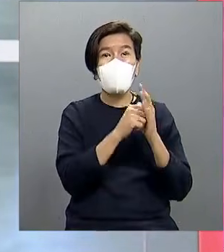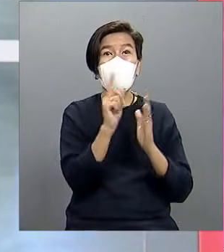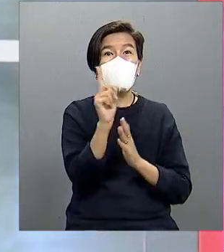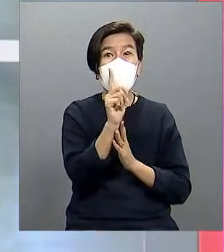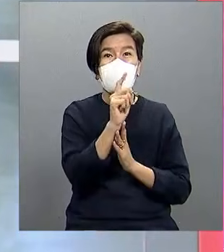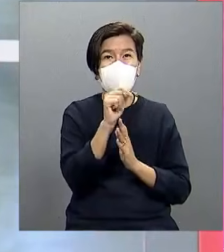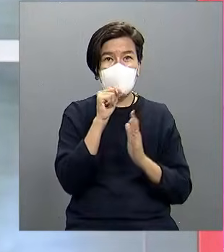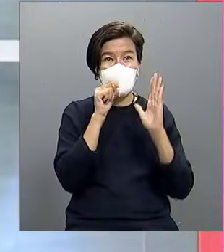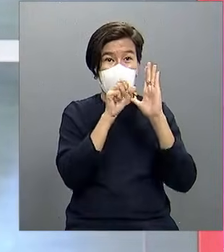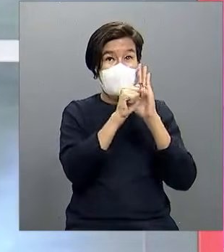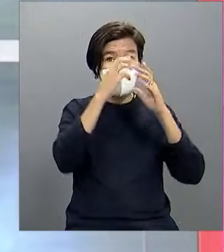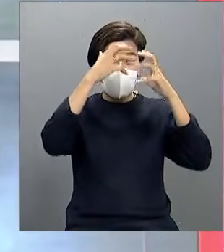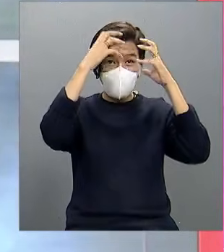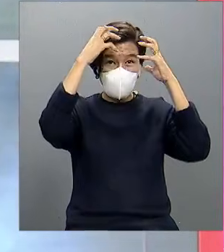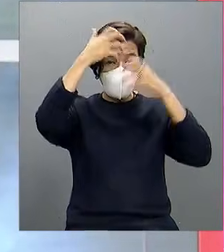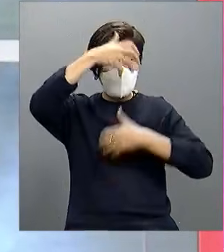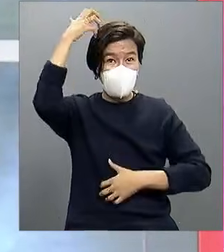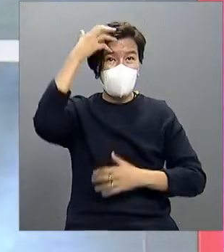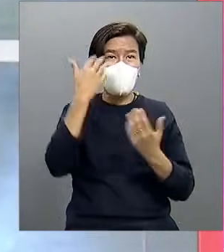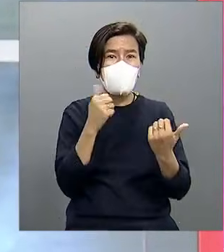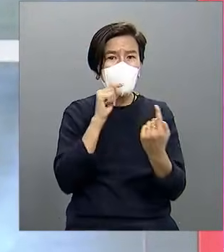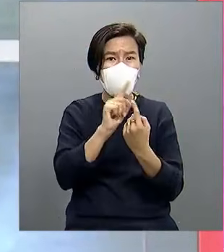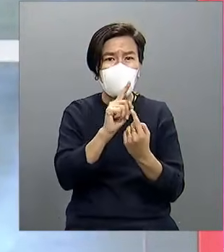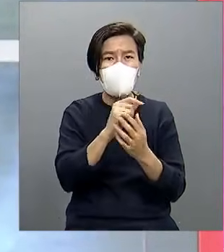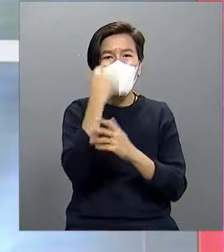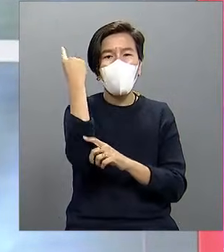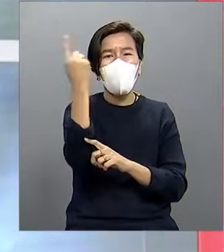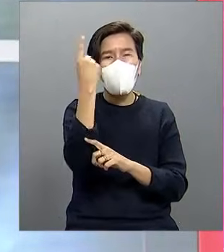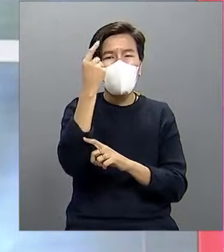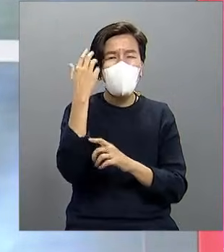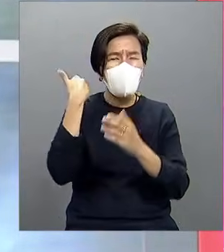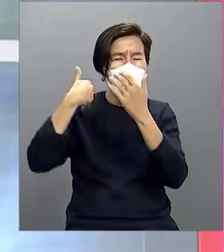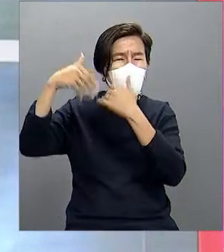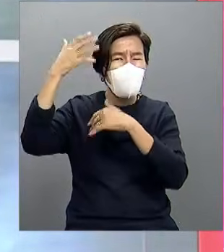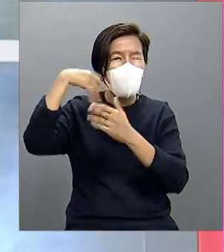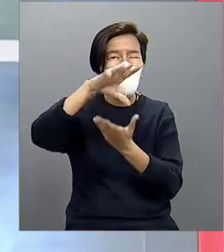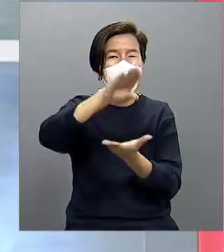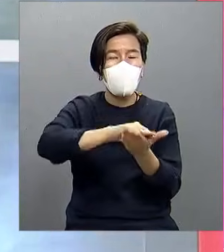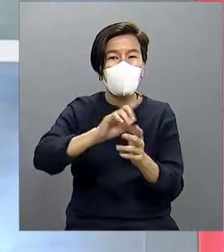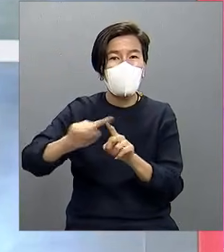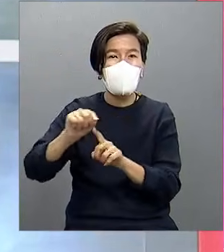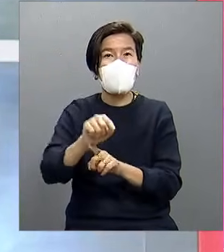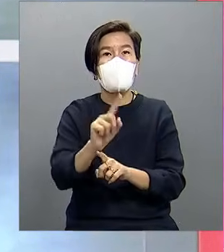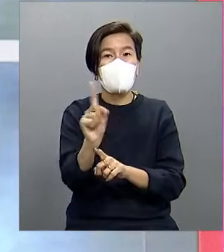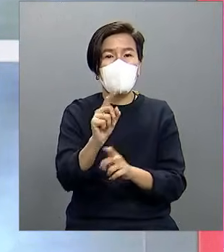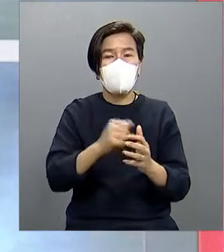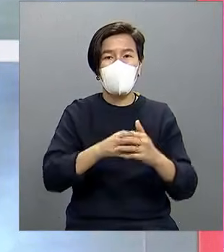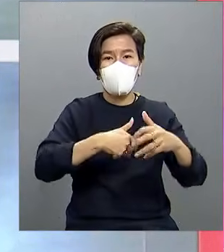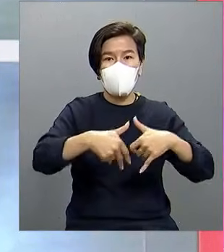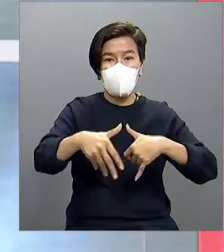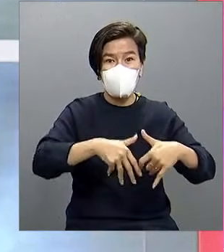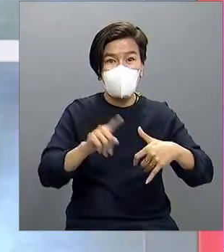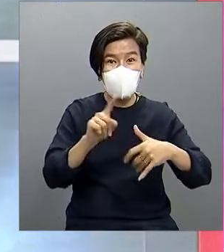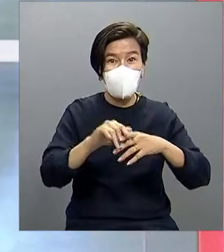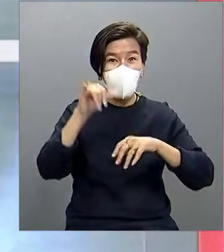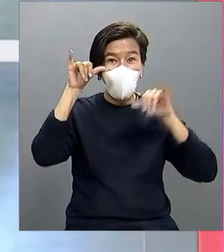เองนะคะมีแหล่งท่องเที่ยวในเชิงประวัติศาสตร์ที่สำคัญหลายคนพูดถึงก็คือชาวบ้านบางระจันที่สละชีพในการต่อสู้อย่างกล้าห